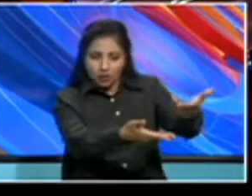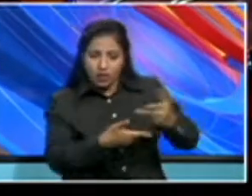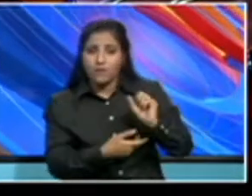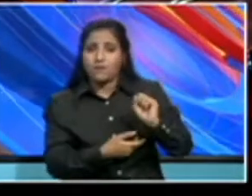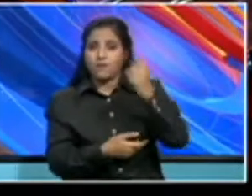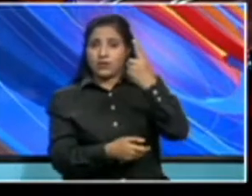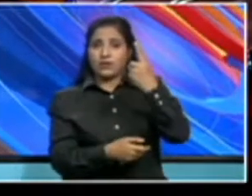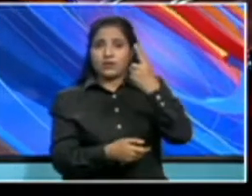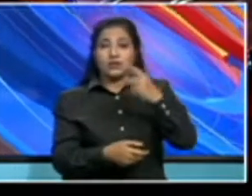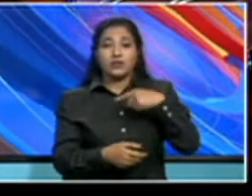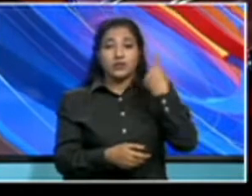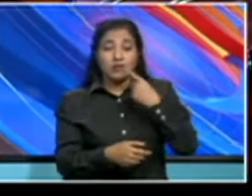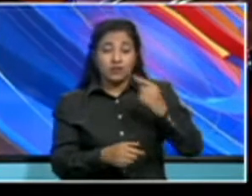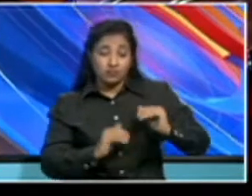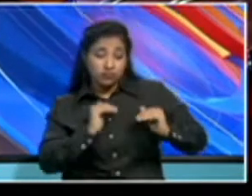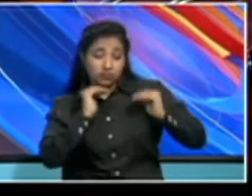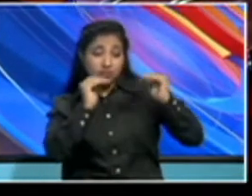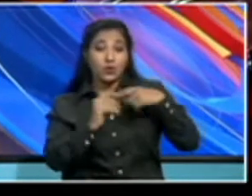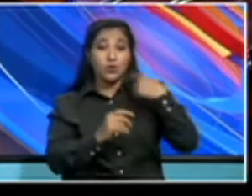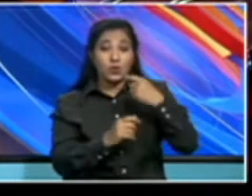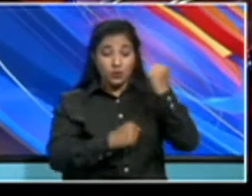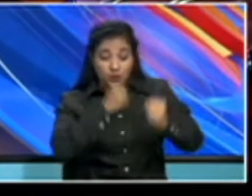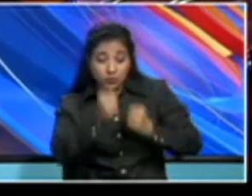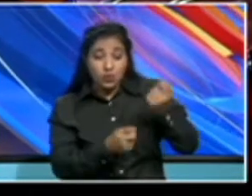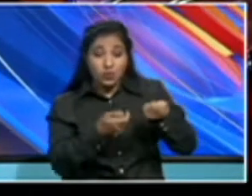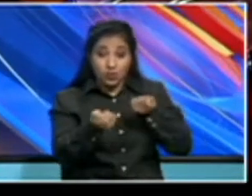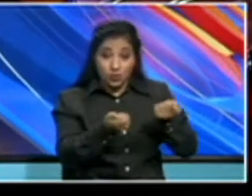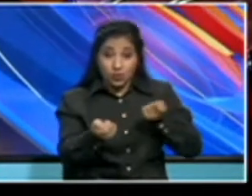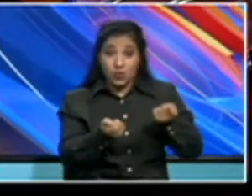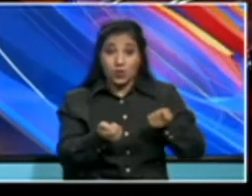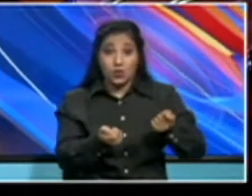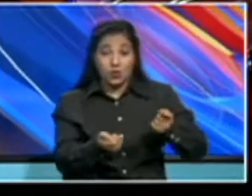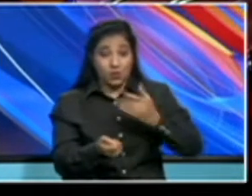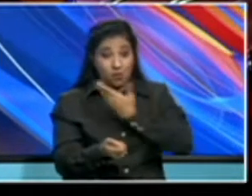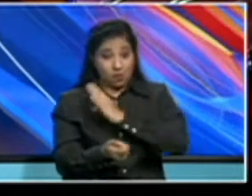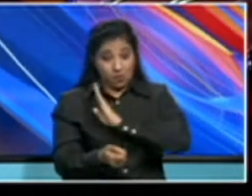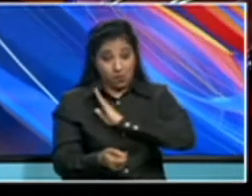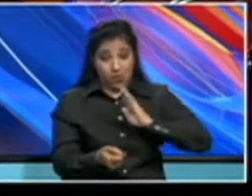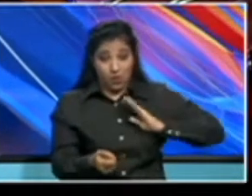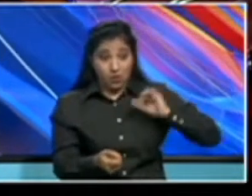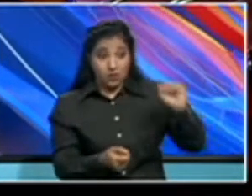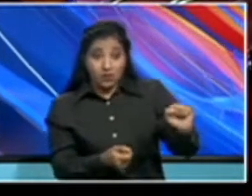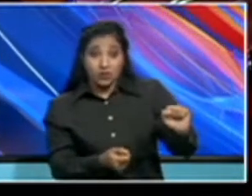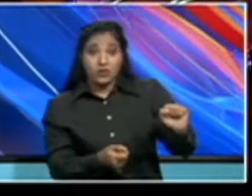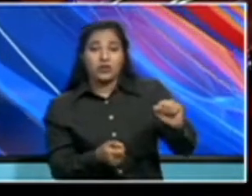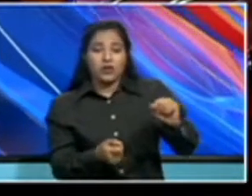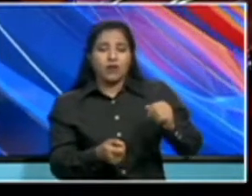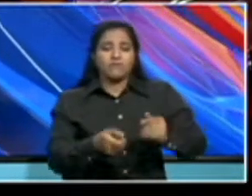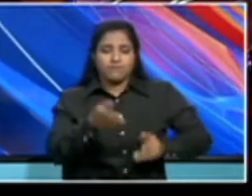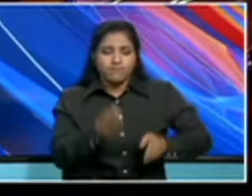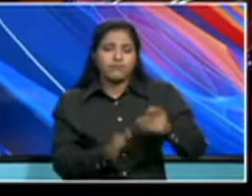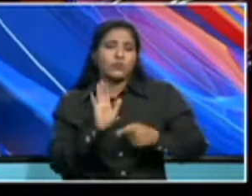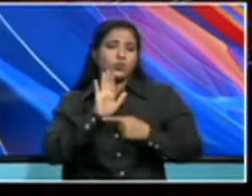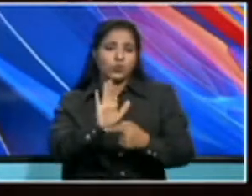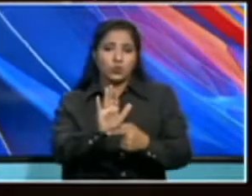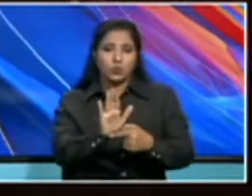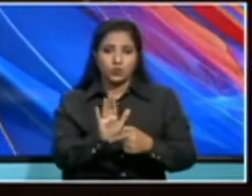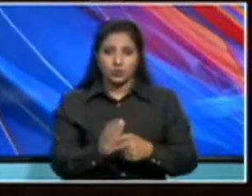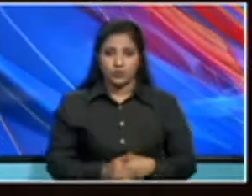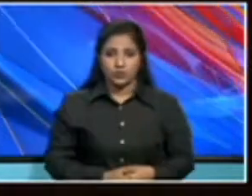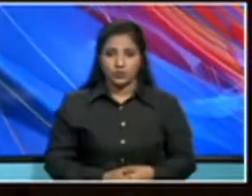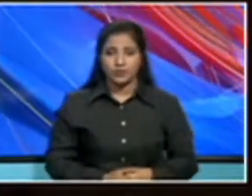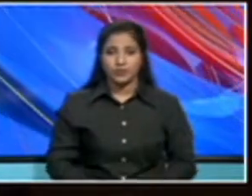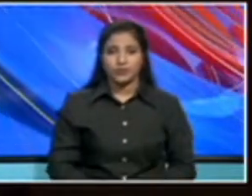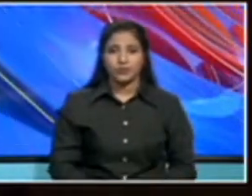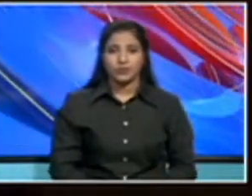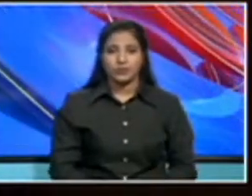सबसे पहले सर्विसेज स्पोर्ट्स कंट्रोल बोर्ड के एथलीट्स को मार्च पास्ट के लिए।